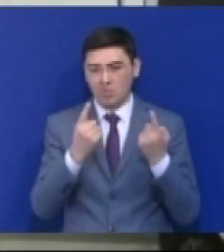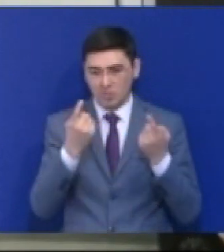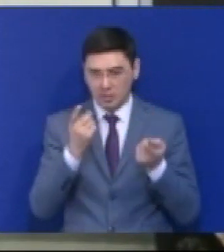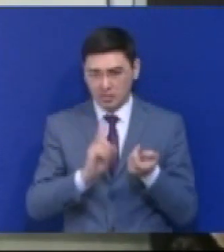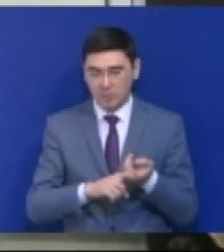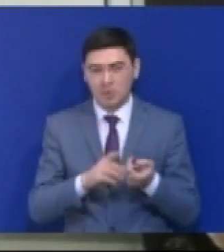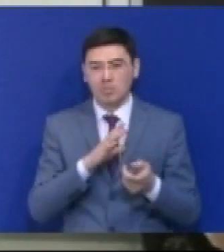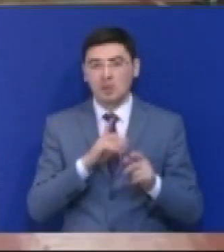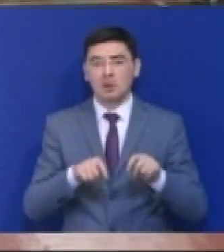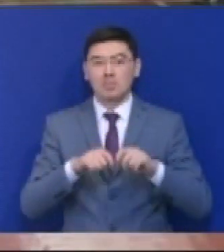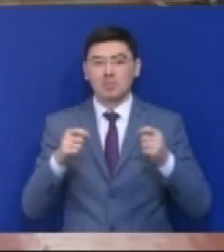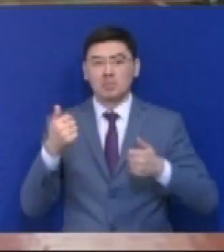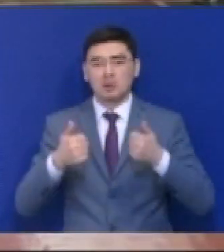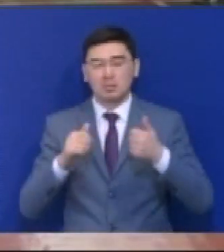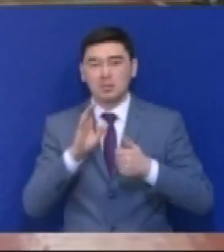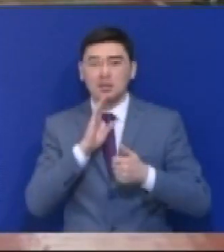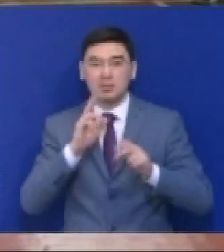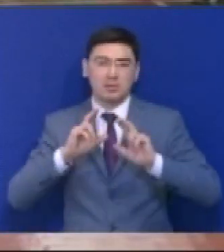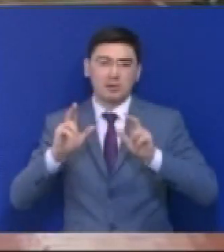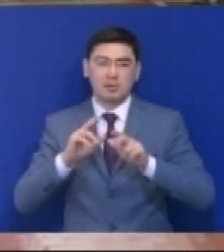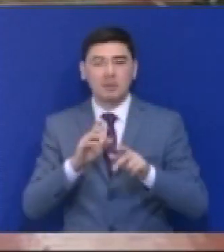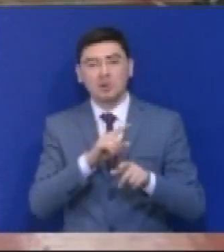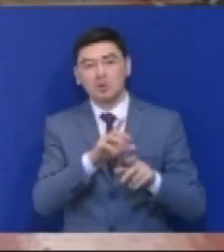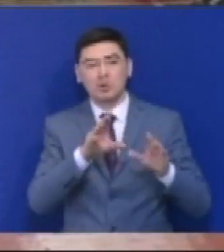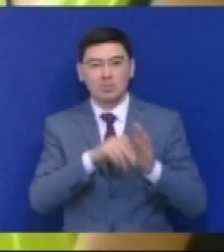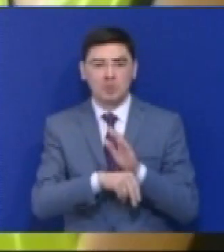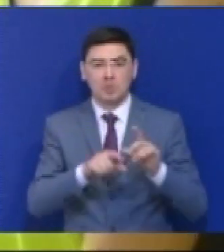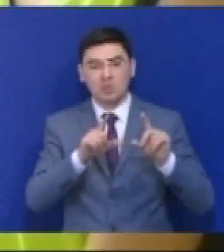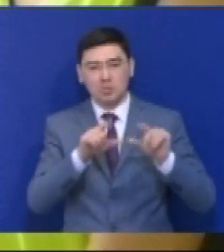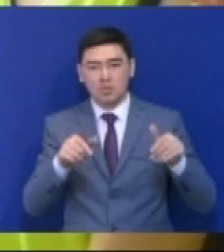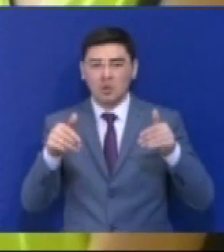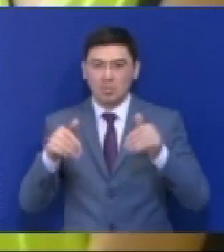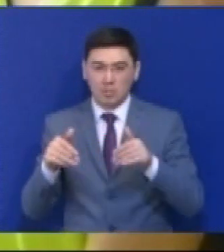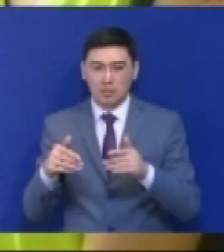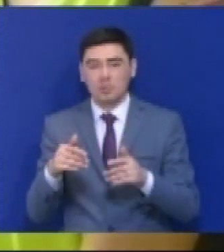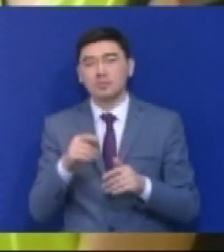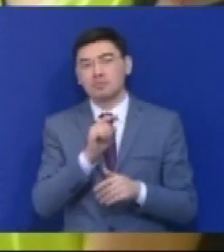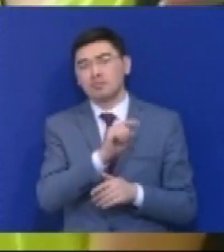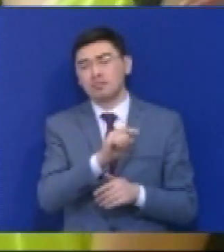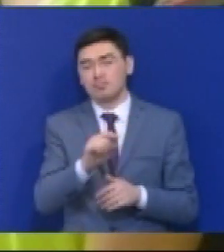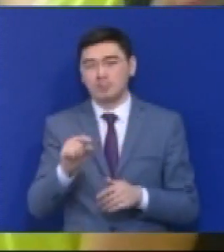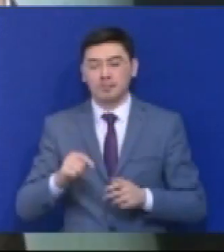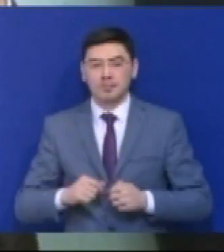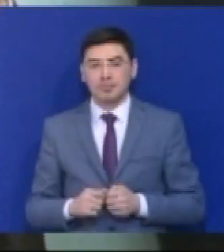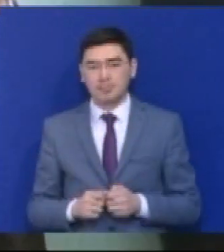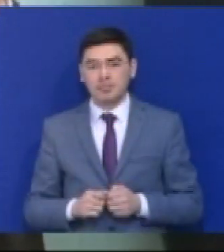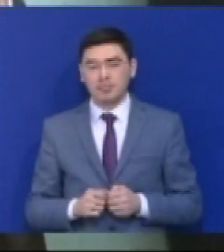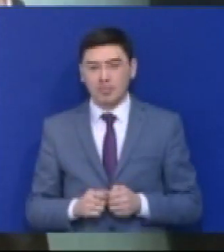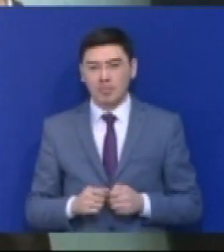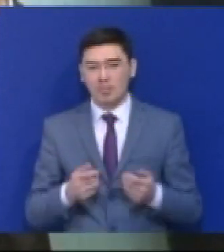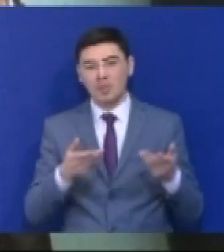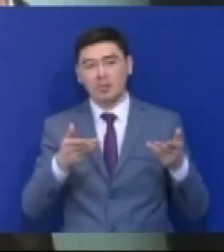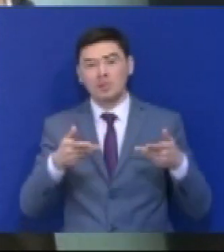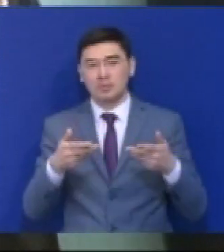среди женских команд. В ней приняли участие студенты образовательных учреждений и преподавательский состав колледжа и школ города. На турнир